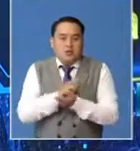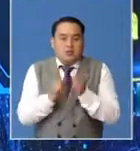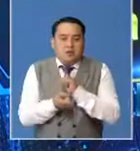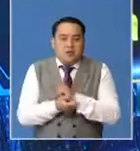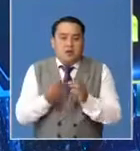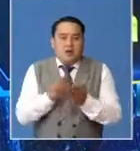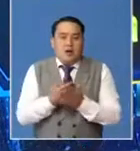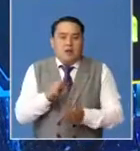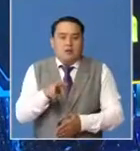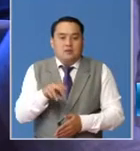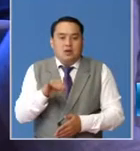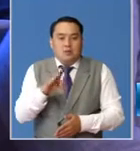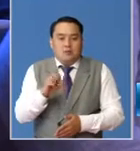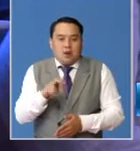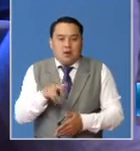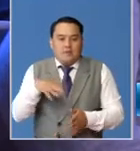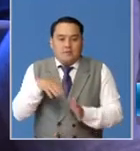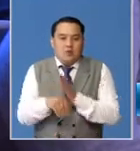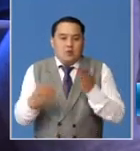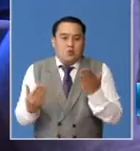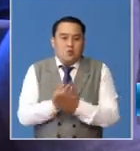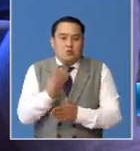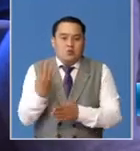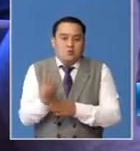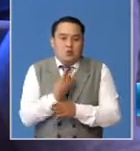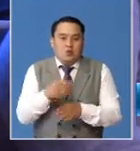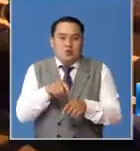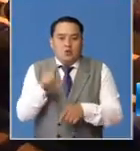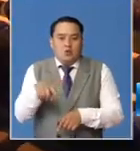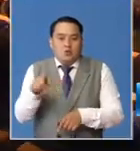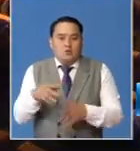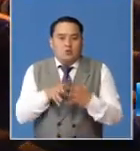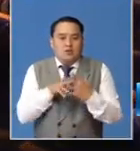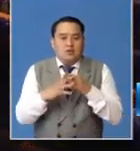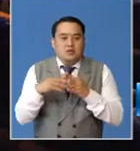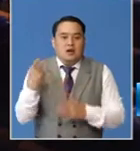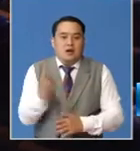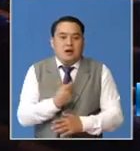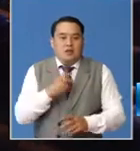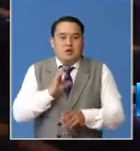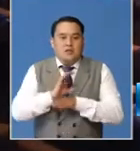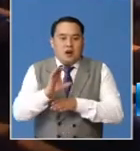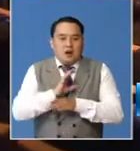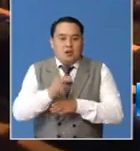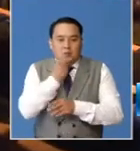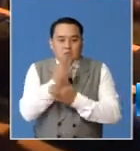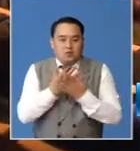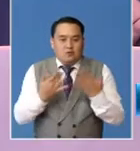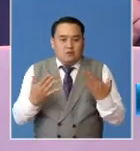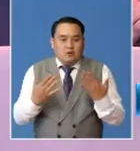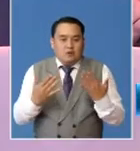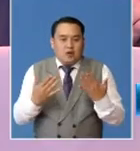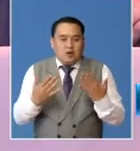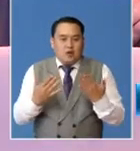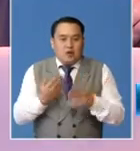в премии «Алтын-Сапа» стало введение новой, четвертой номинации в области сельского хозяйства и производства пищевых продуктов.